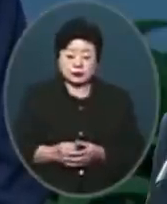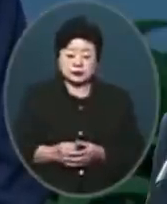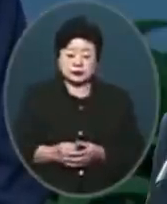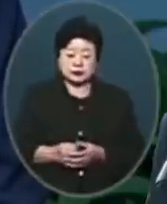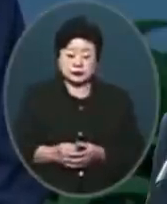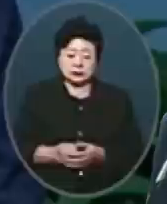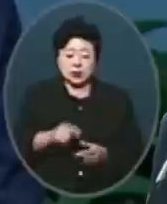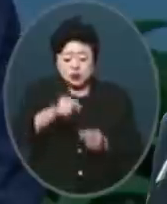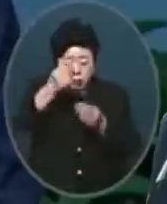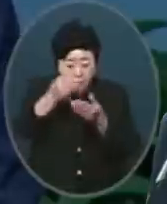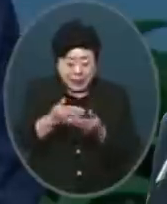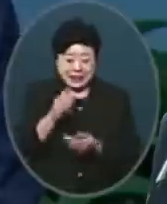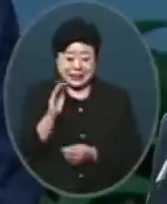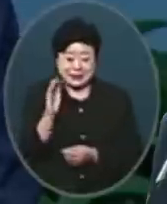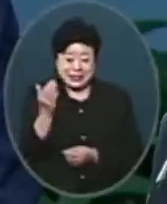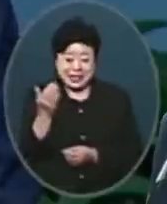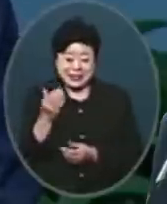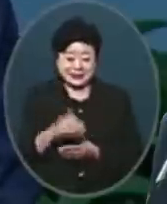구원을 받습니다.